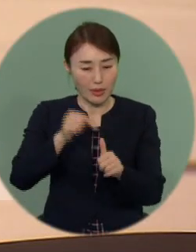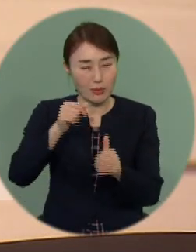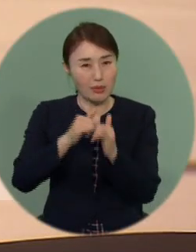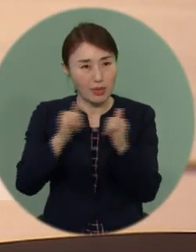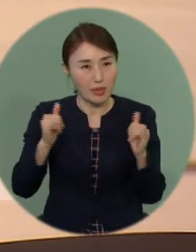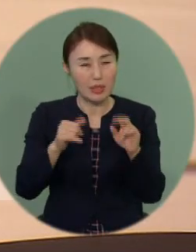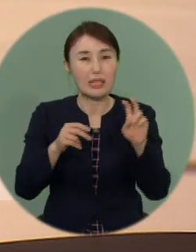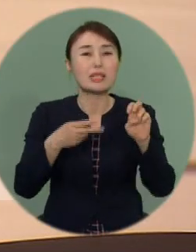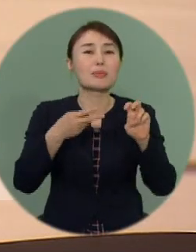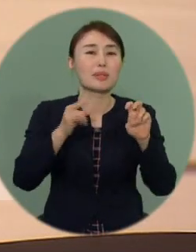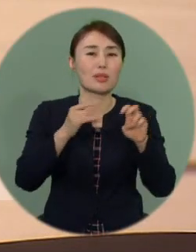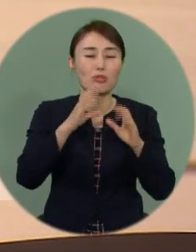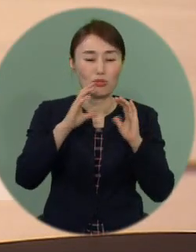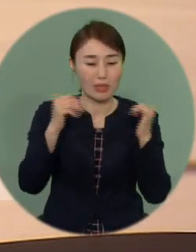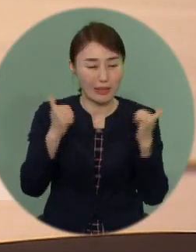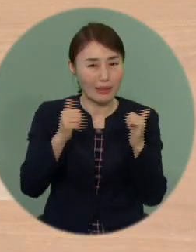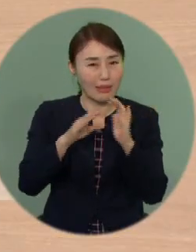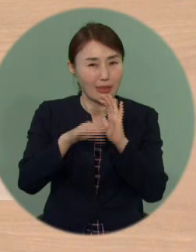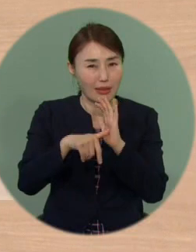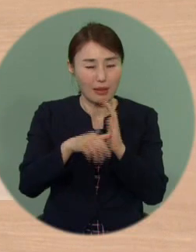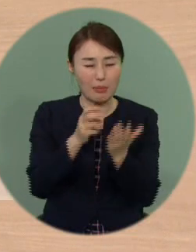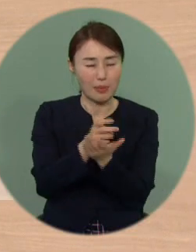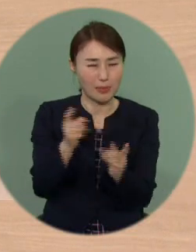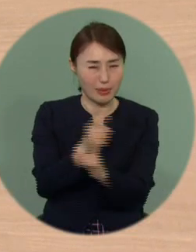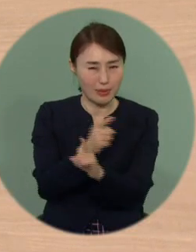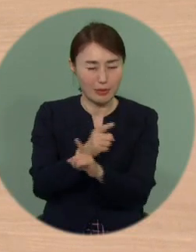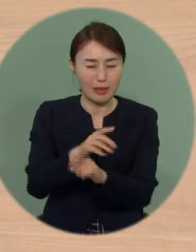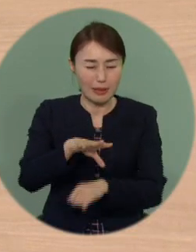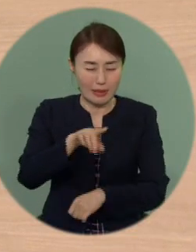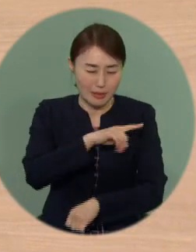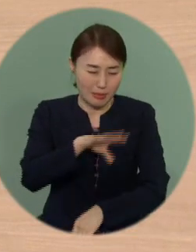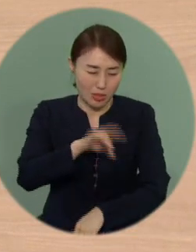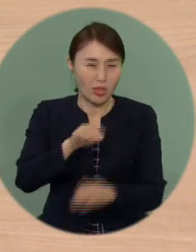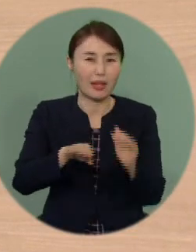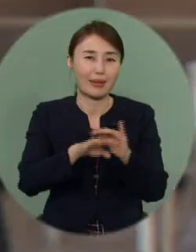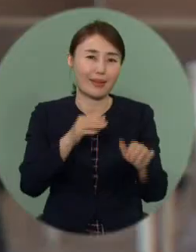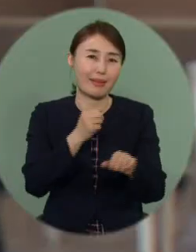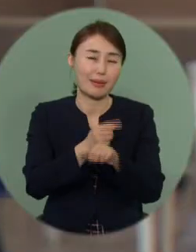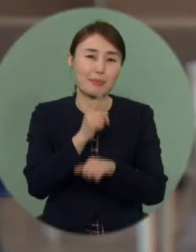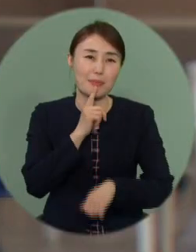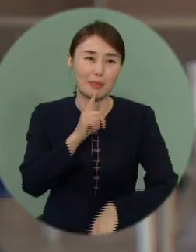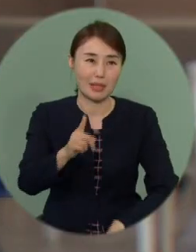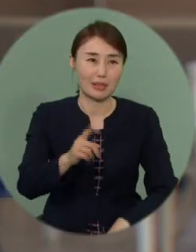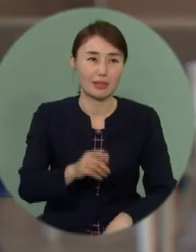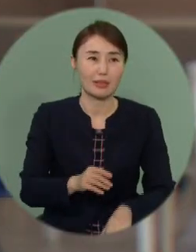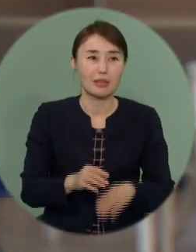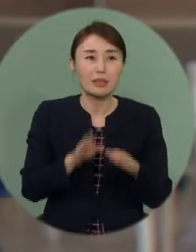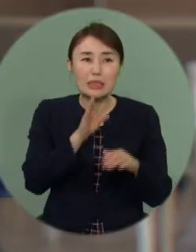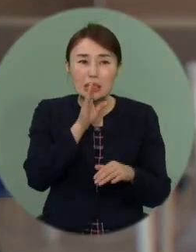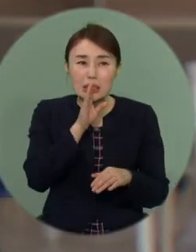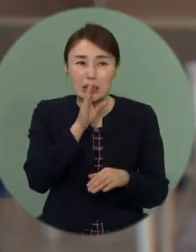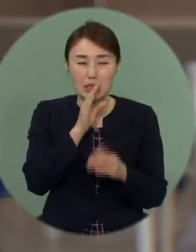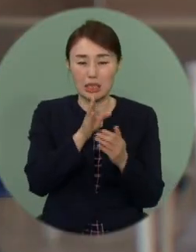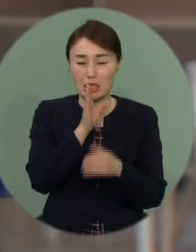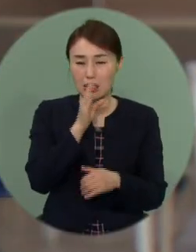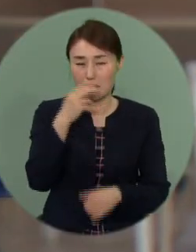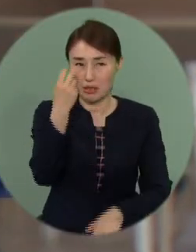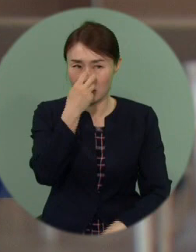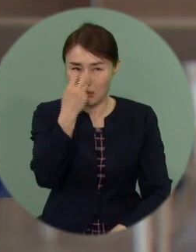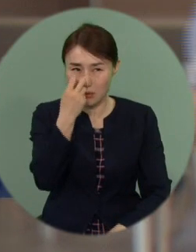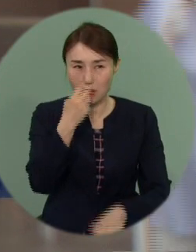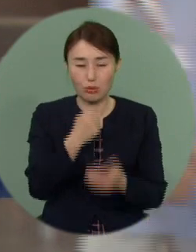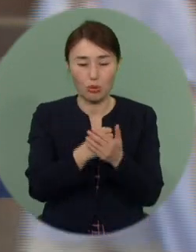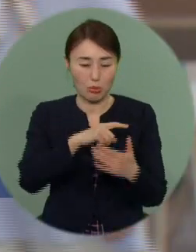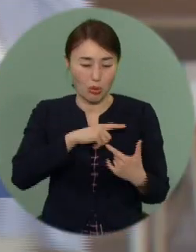22대 국회에서 법정을 최우선 목표로 삼겠다고 다짐했습니다 실질적인 진상 규명과